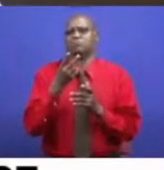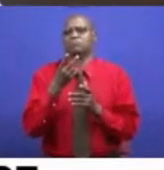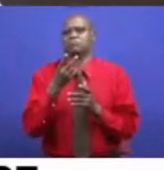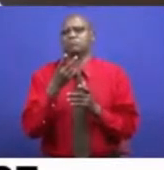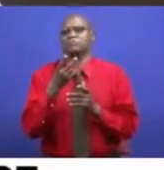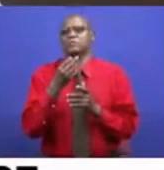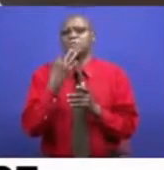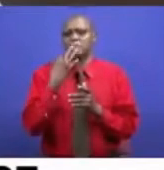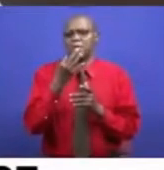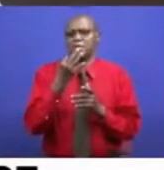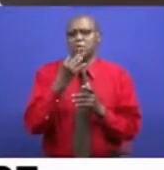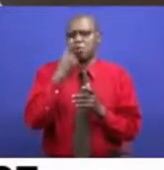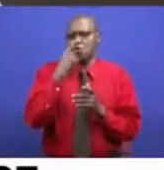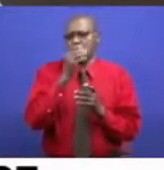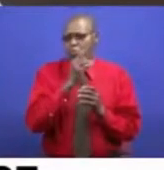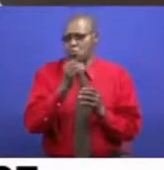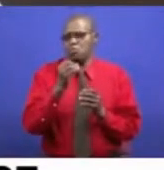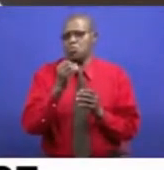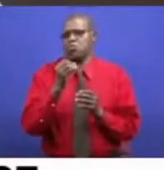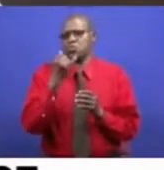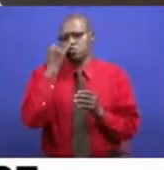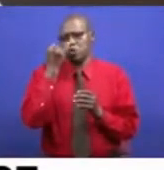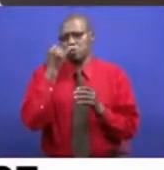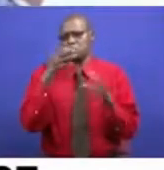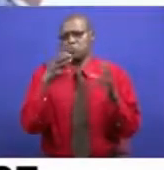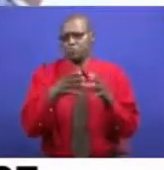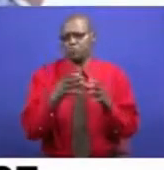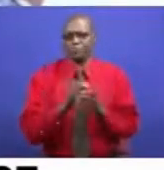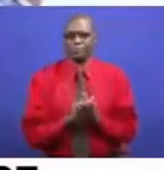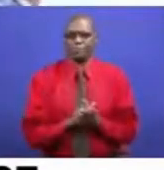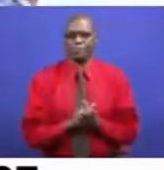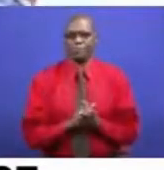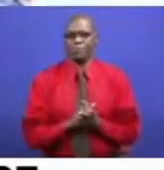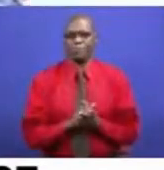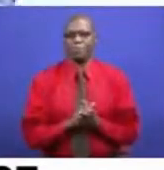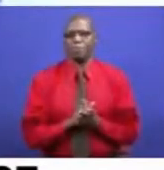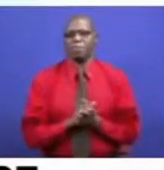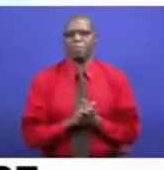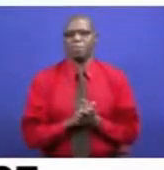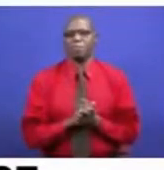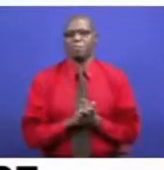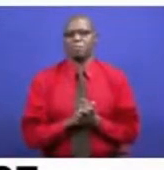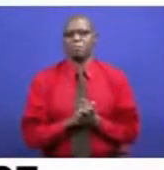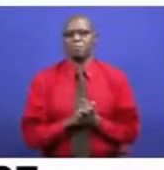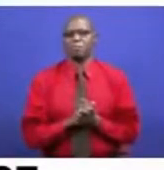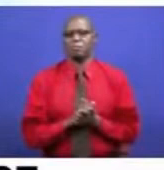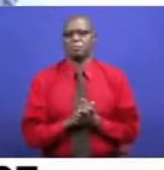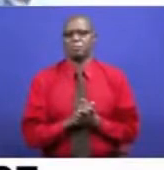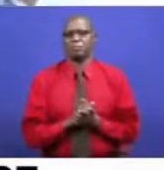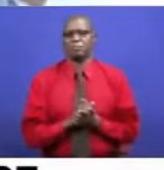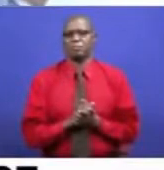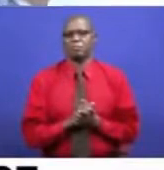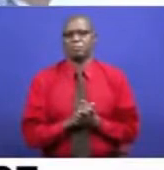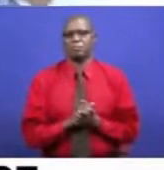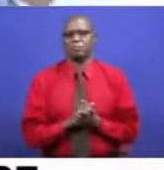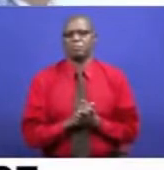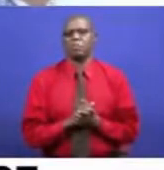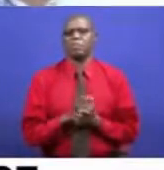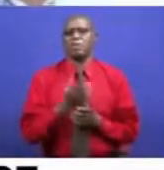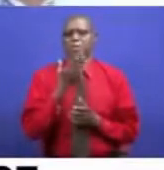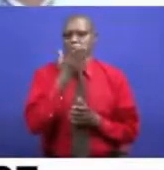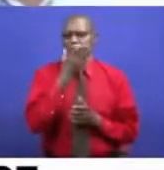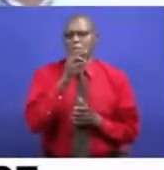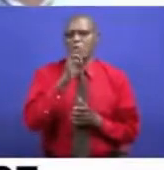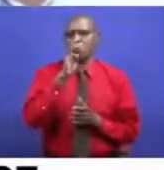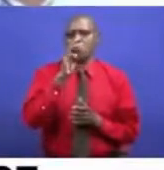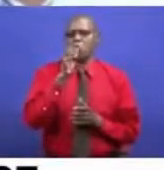in Chimanzi area of Mvita constituency. Ikiwa kule Wajir, kama watu wanakufa na njaa,